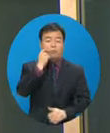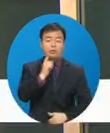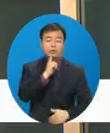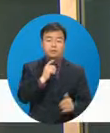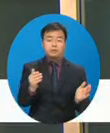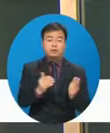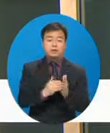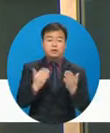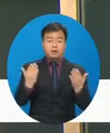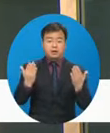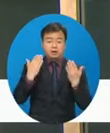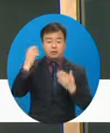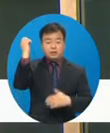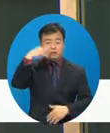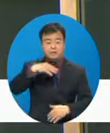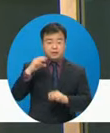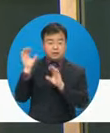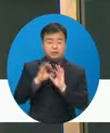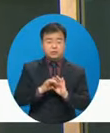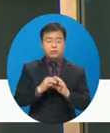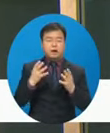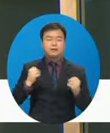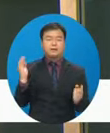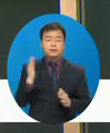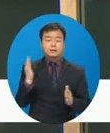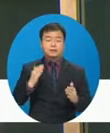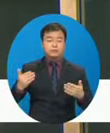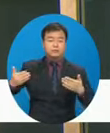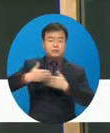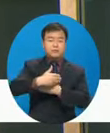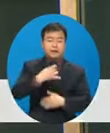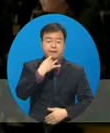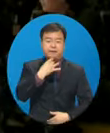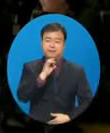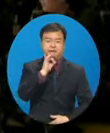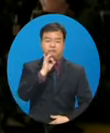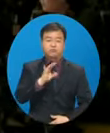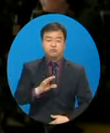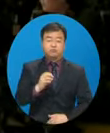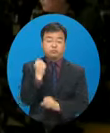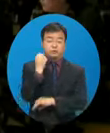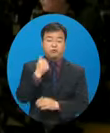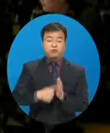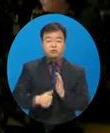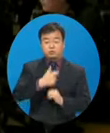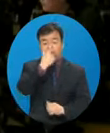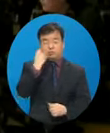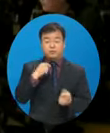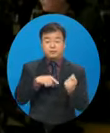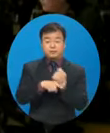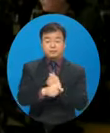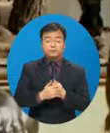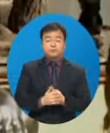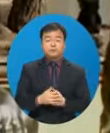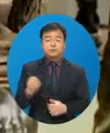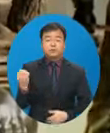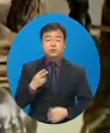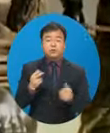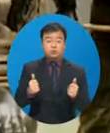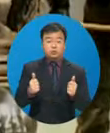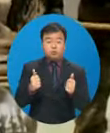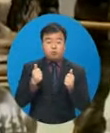학교가 그냥 많은 학생들을 끌어안고 있을 수 없죠. 자원이 제한돼 있을 거니까. 이뿐만이 아닙니다. 졸업 연한이